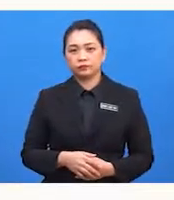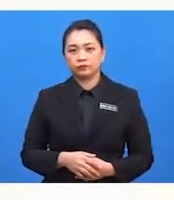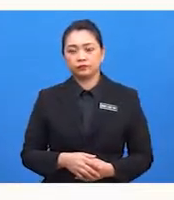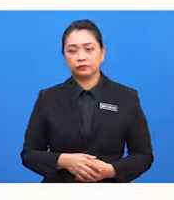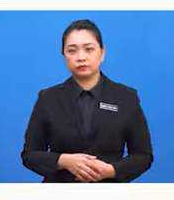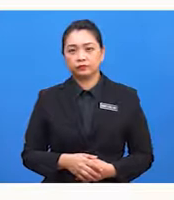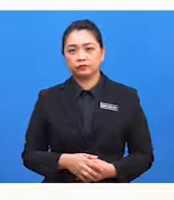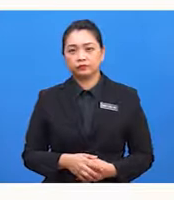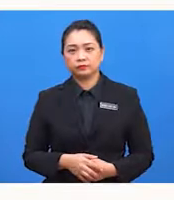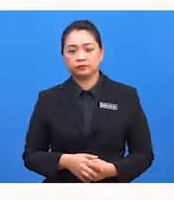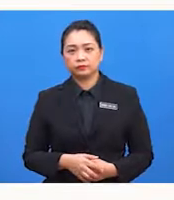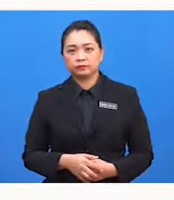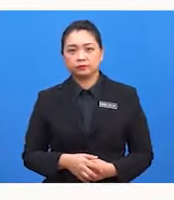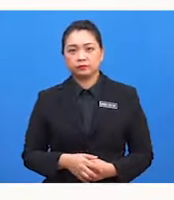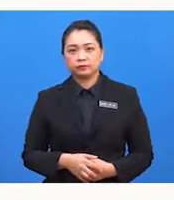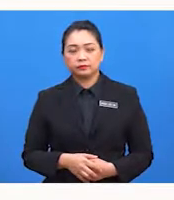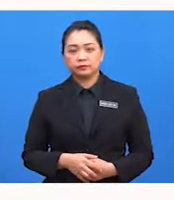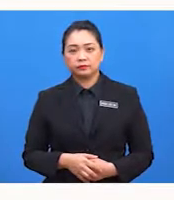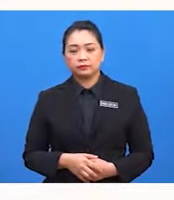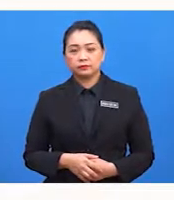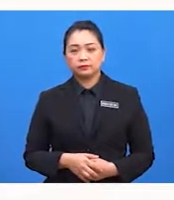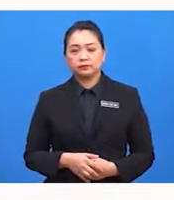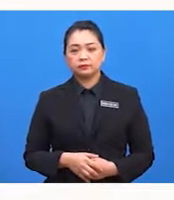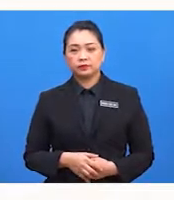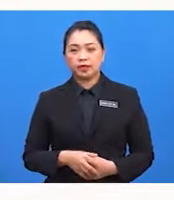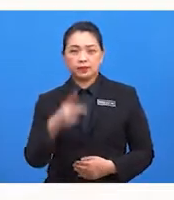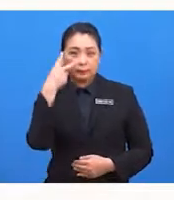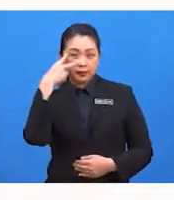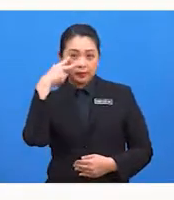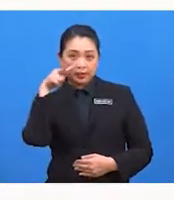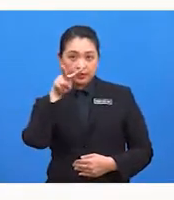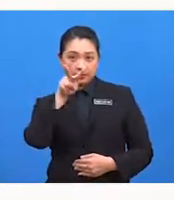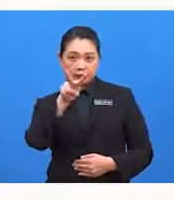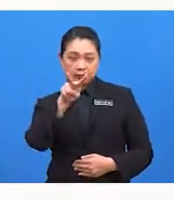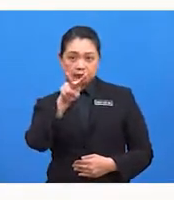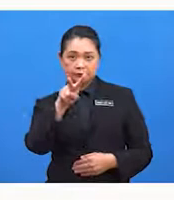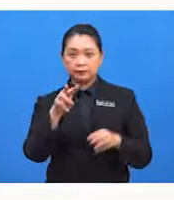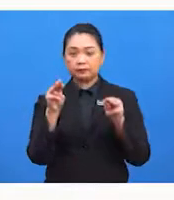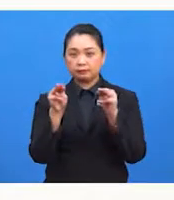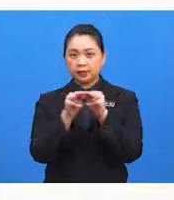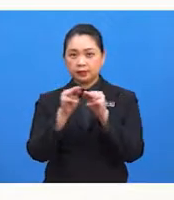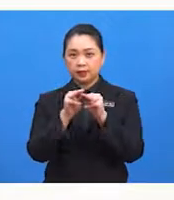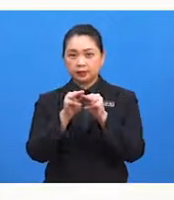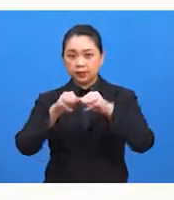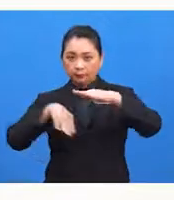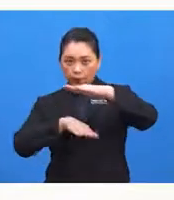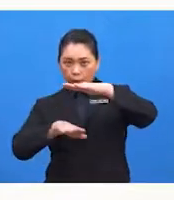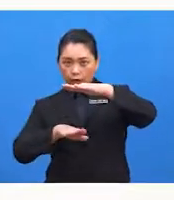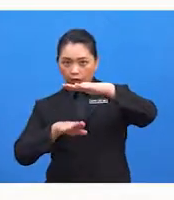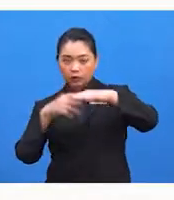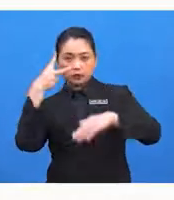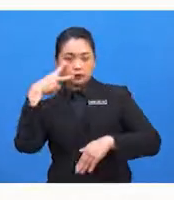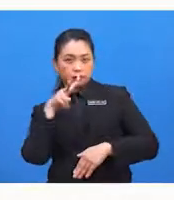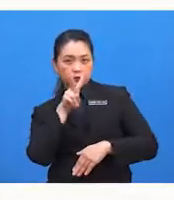Pandangan mata cacing adalah pandangan objek melalui pandangan dari bawah